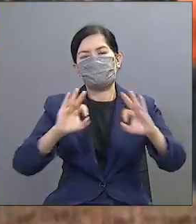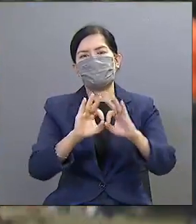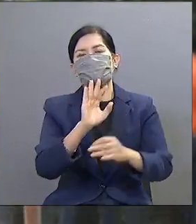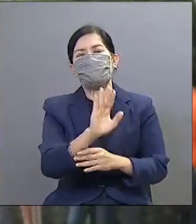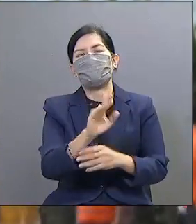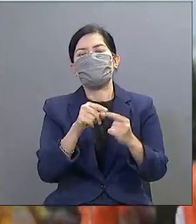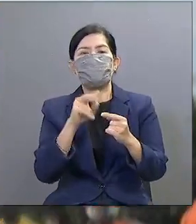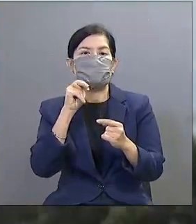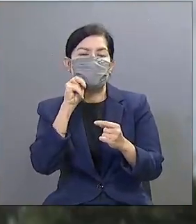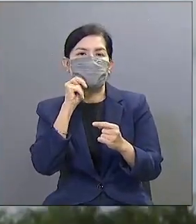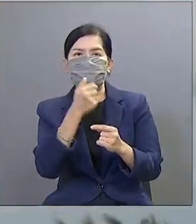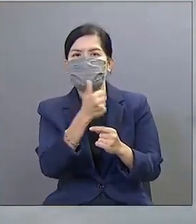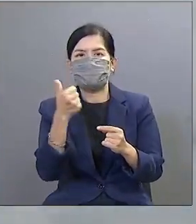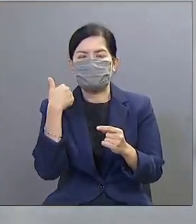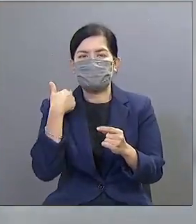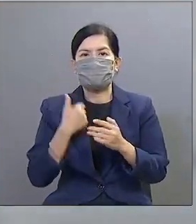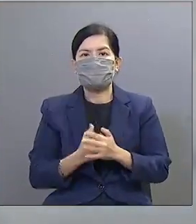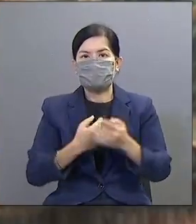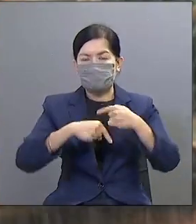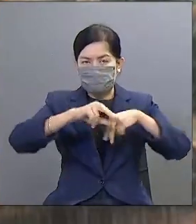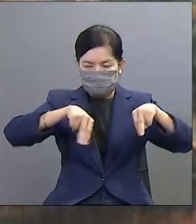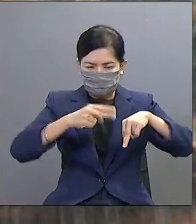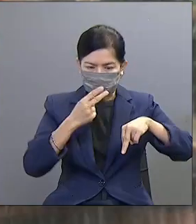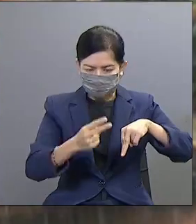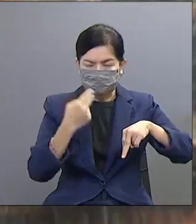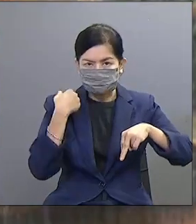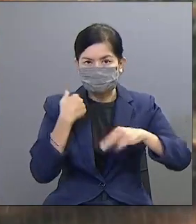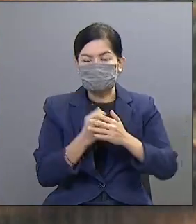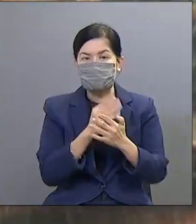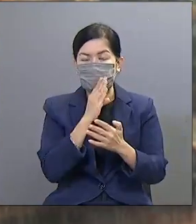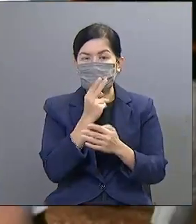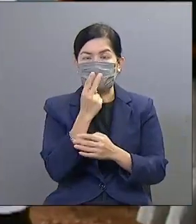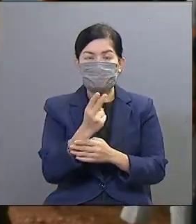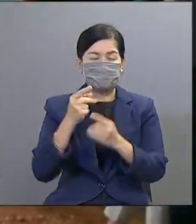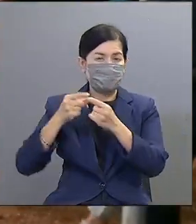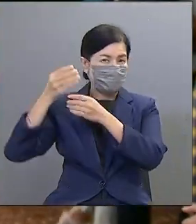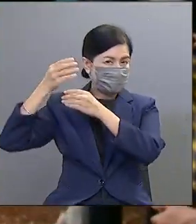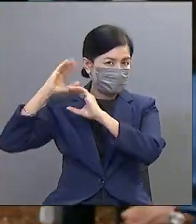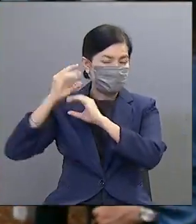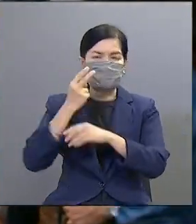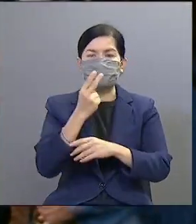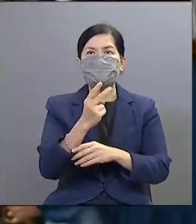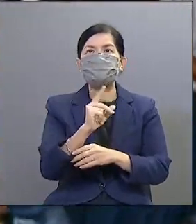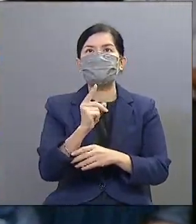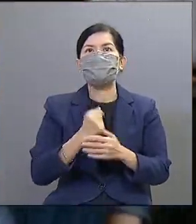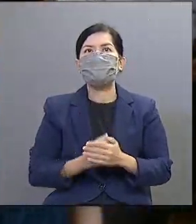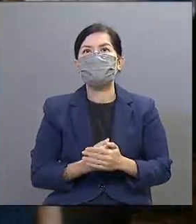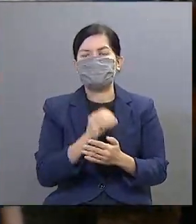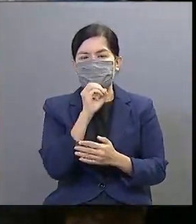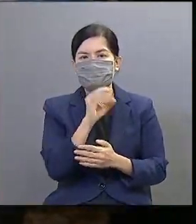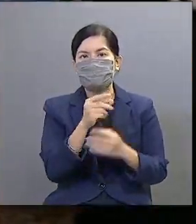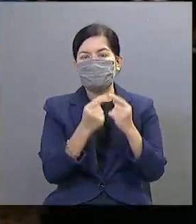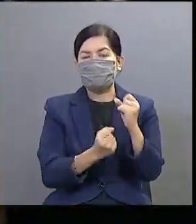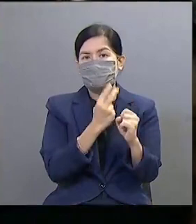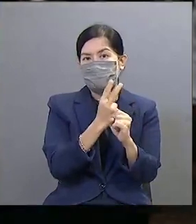มน้ำกนน้ำใช้ซึ่จากการลงไปสำรวจพืนที่นะคะ ถ้าเราย้อนไปอย่ที่มีการบอกไ้นะคะว